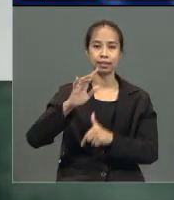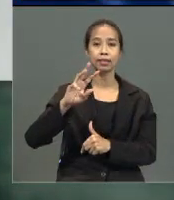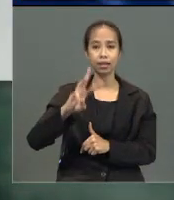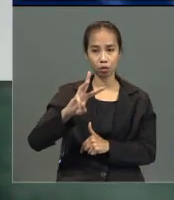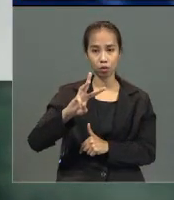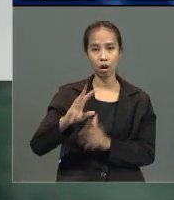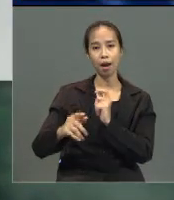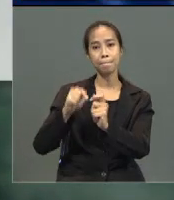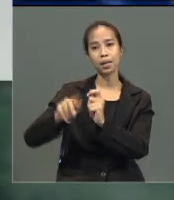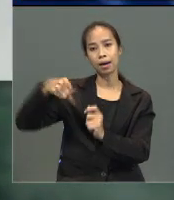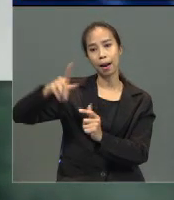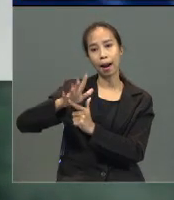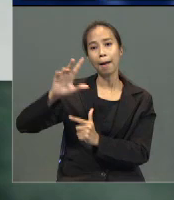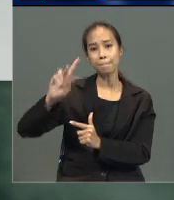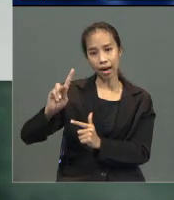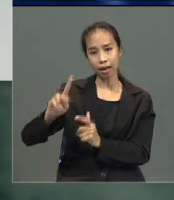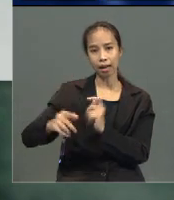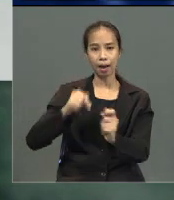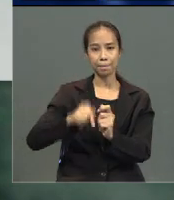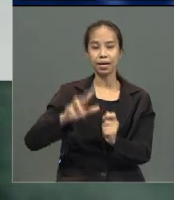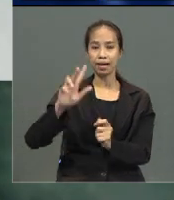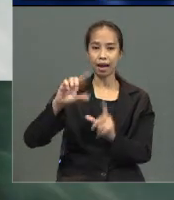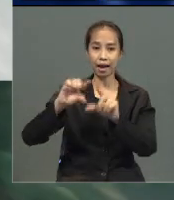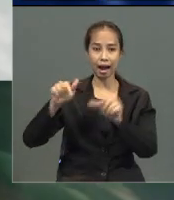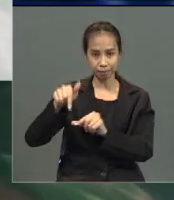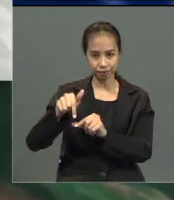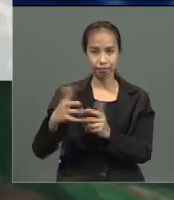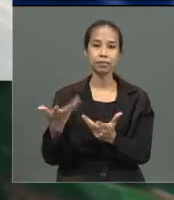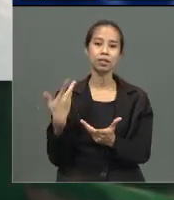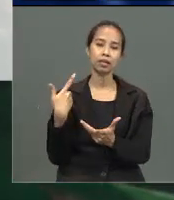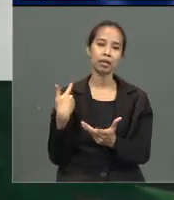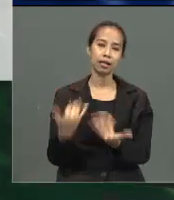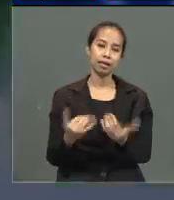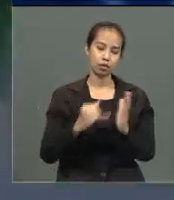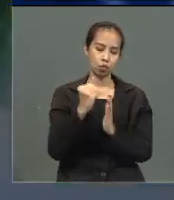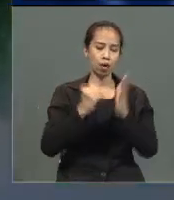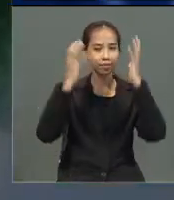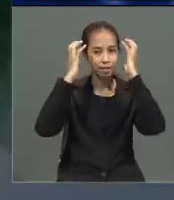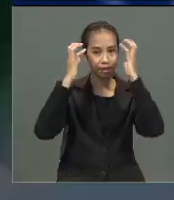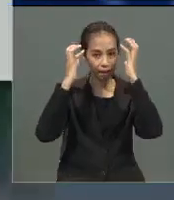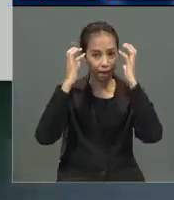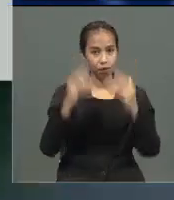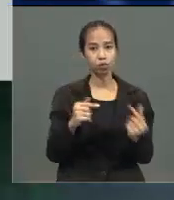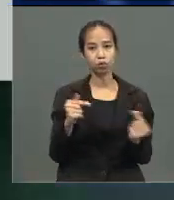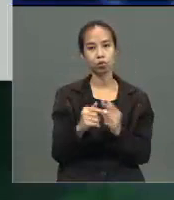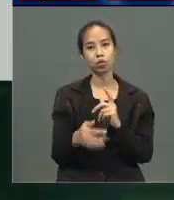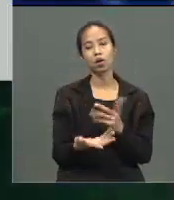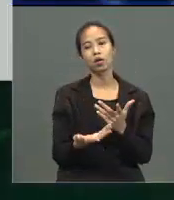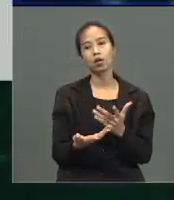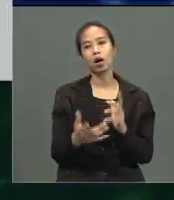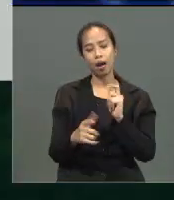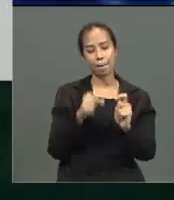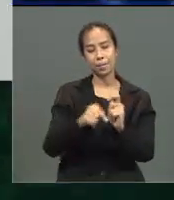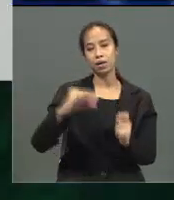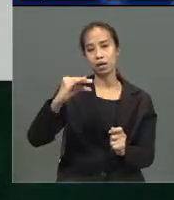ทะเลสอสูงเนินและอำเภอเมืองแต่ว่าตอนนี้ระดับน้ำลดลงแล้วนะคะที่จังหวัดสระแก้วระดับน้ำที่ตำบลโนนหมากมุ่น